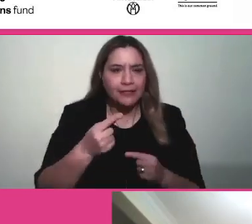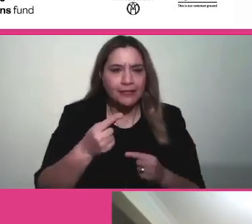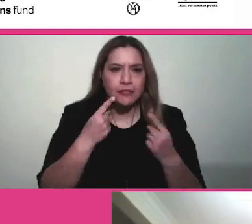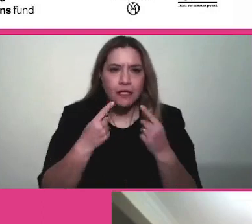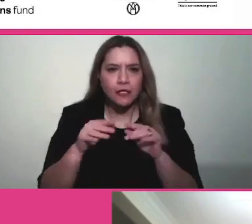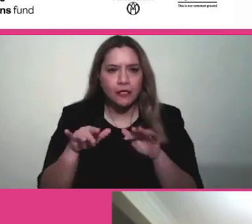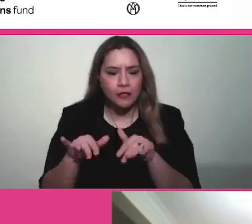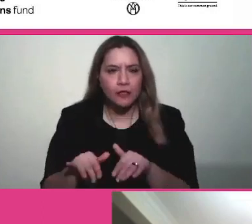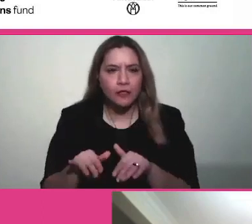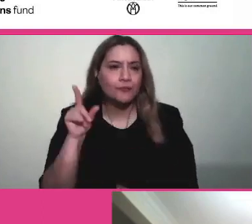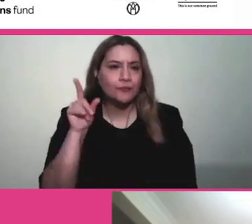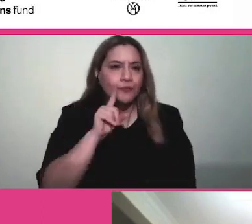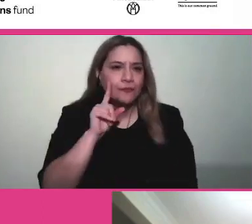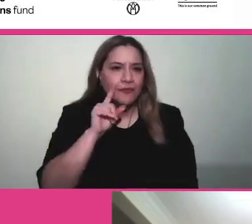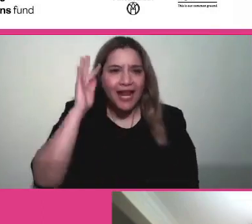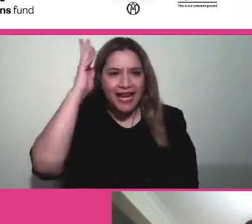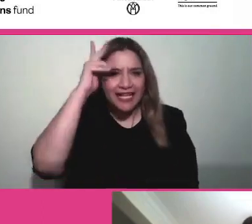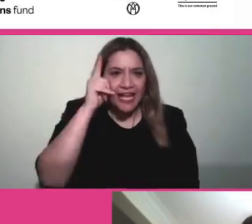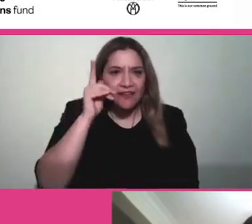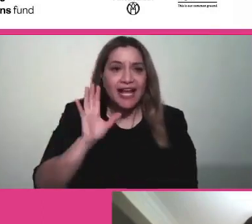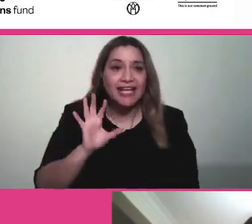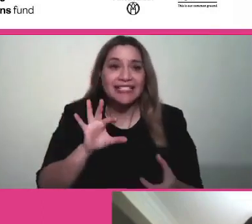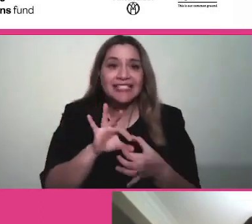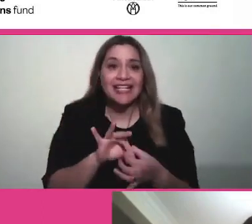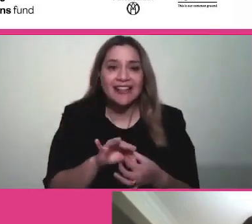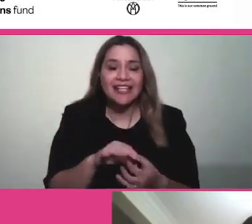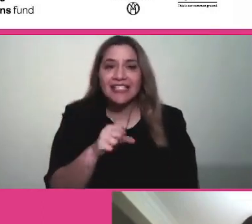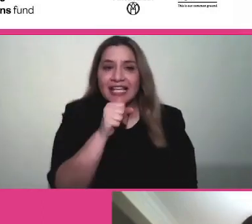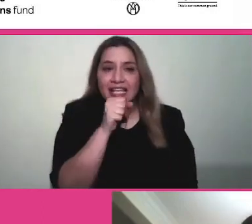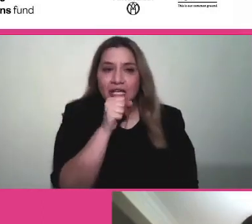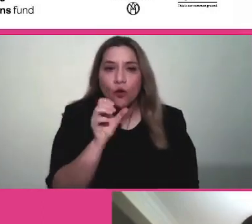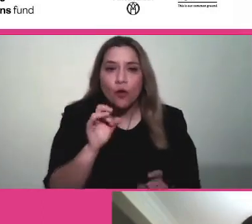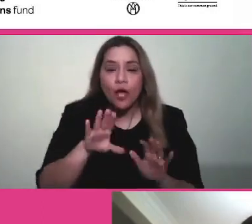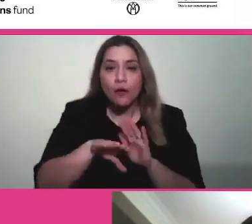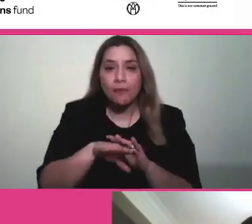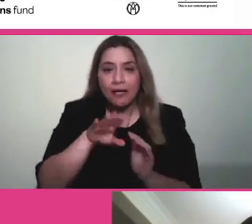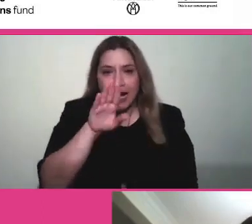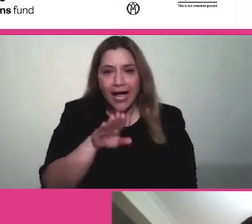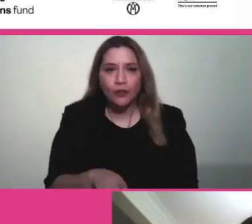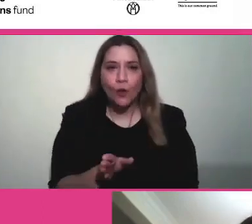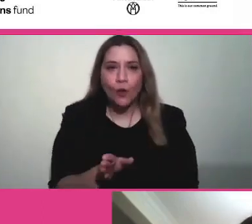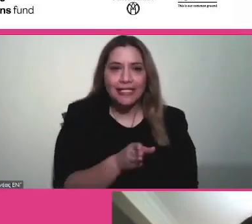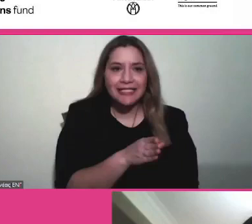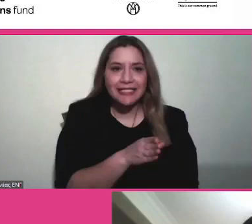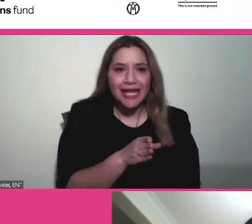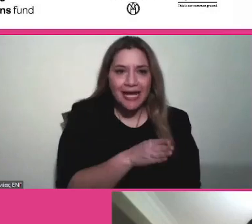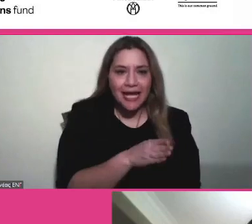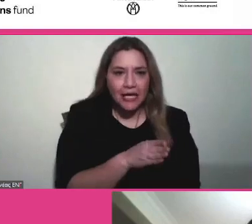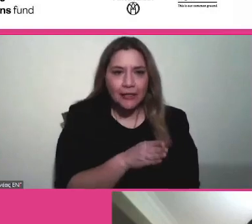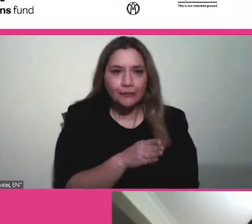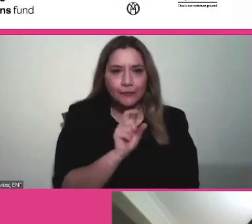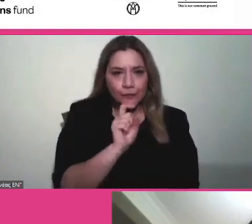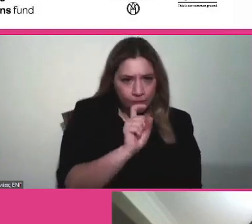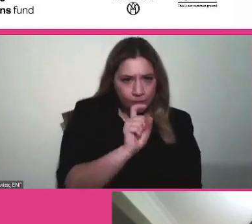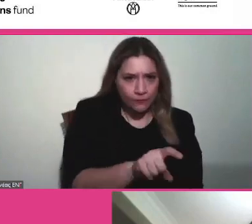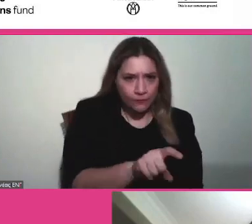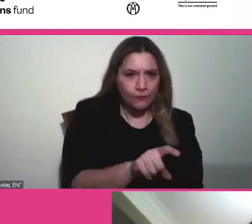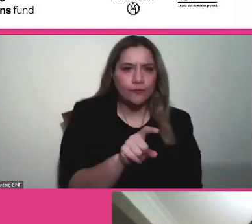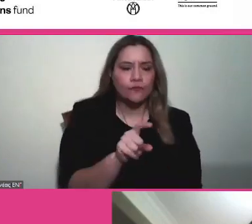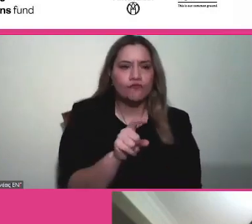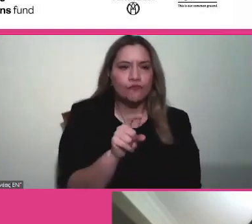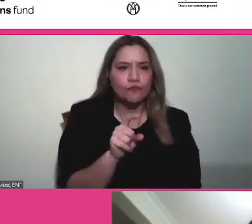Συγγνώμη, κυρία Σταματοπούλου, δεν έχει συνδεθεί στον ήχο. Πρέπει να πάει κάτω αριστερά που είναι το sound, το audio,